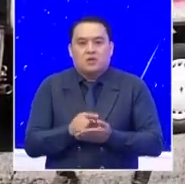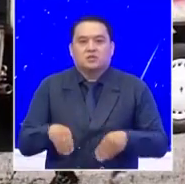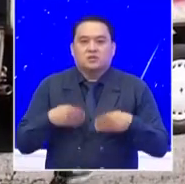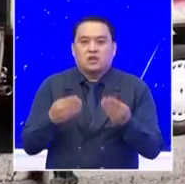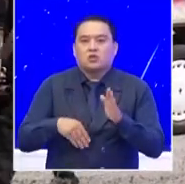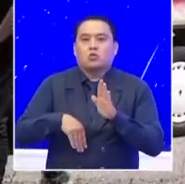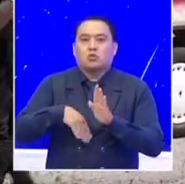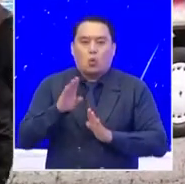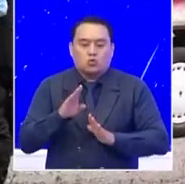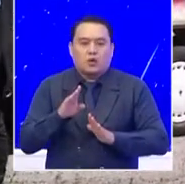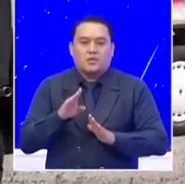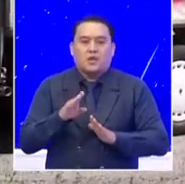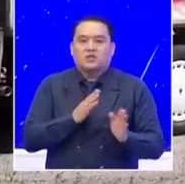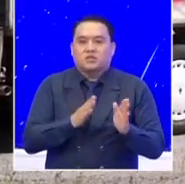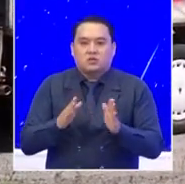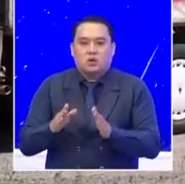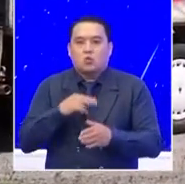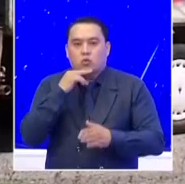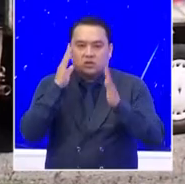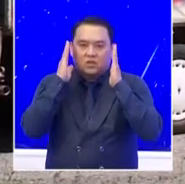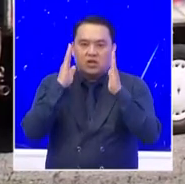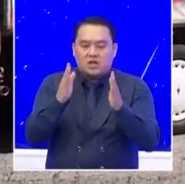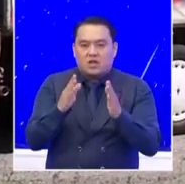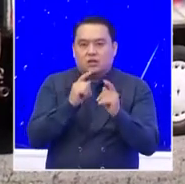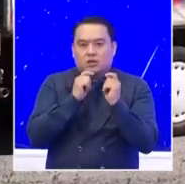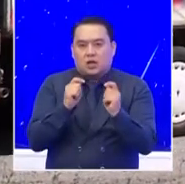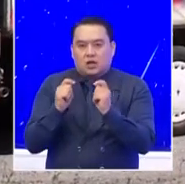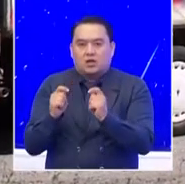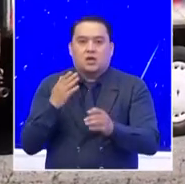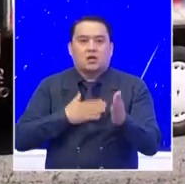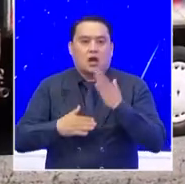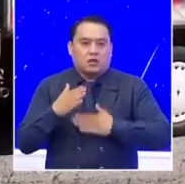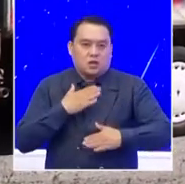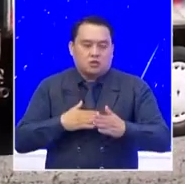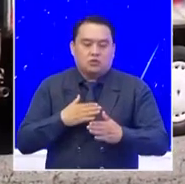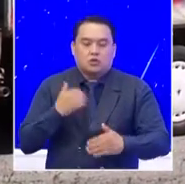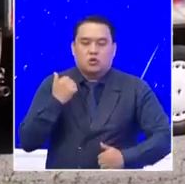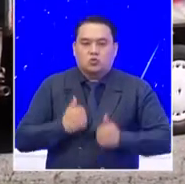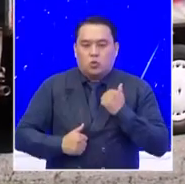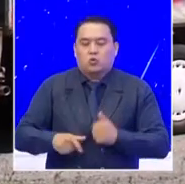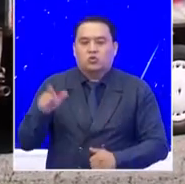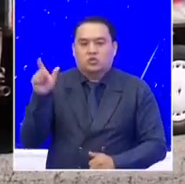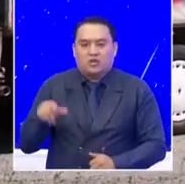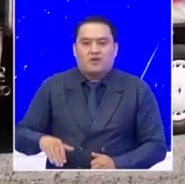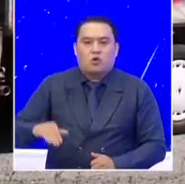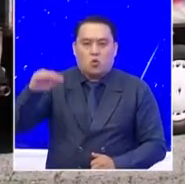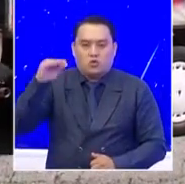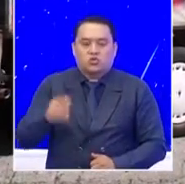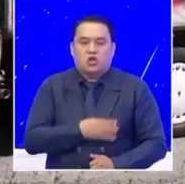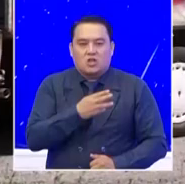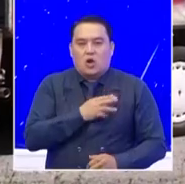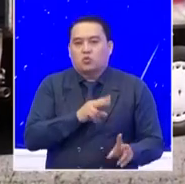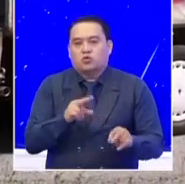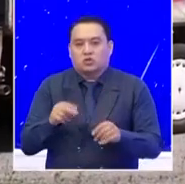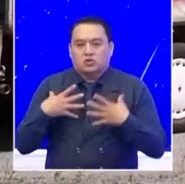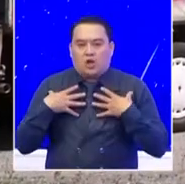самое лучшее. Необходимо систематически уделять им внимание и дарить радость. Тогда они вырастут достойными гражданами. Желаю каждому ребенку